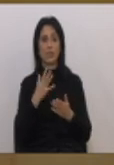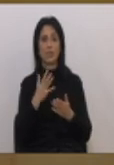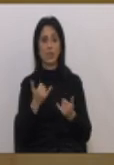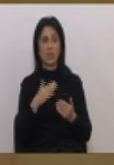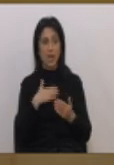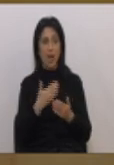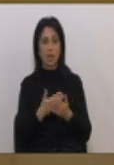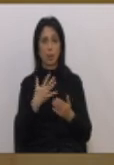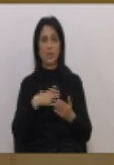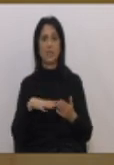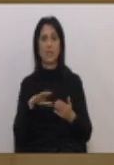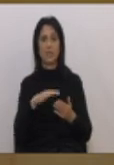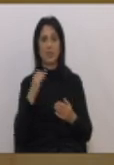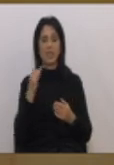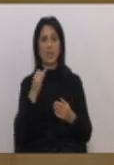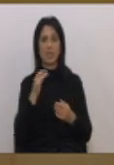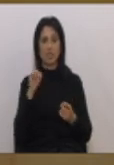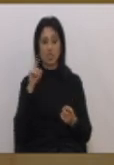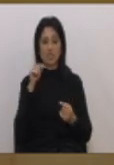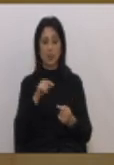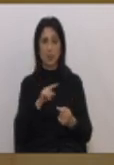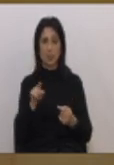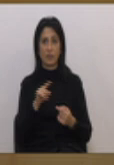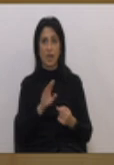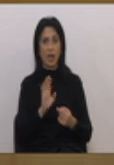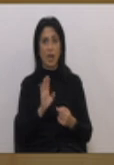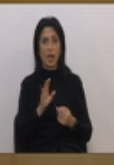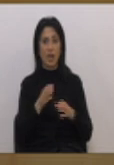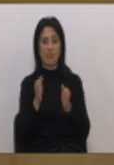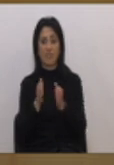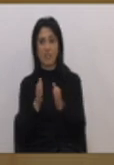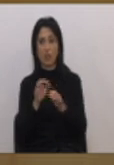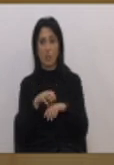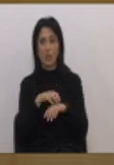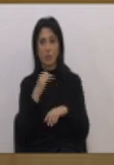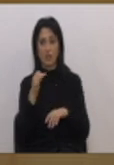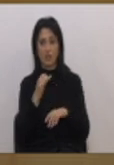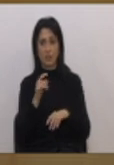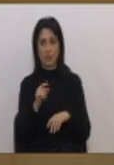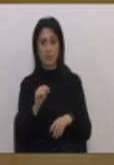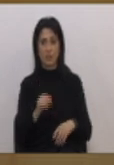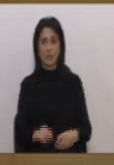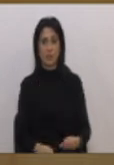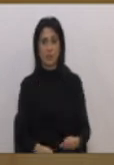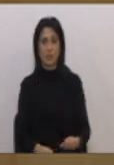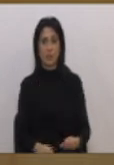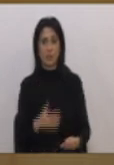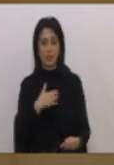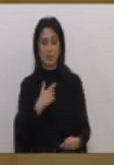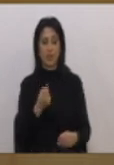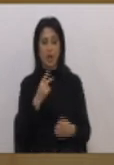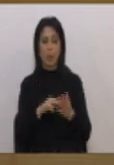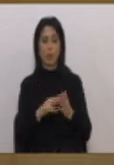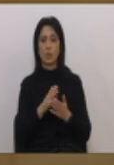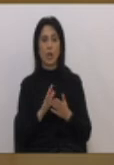დღეს აქტიურია საქართველოს ინტერესების შესაბამისად და არა ვიწრო პარტიული ინტერესებისათვის. ჩვენი ამოცანა